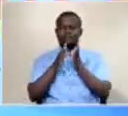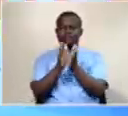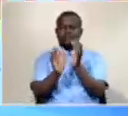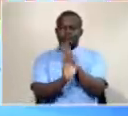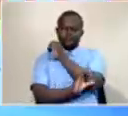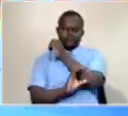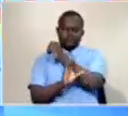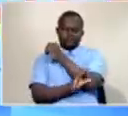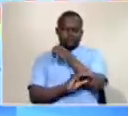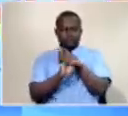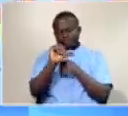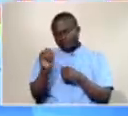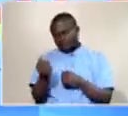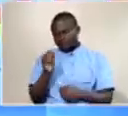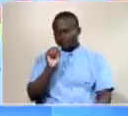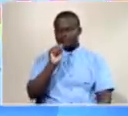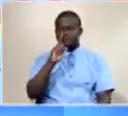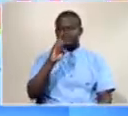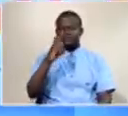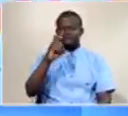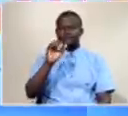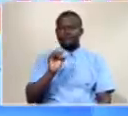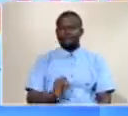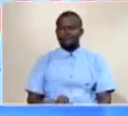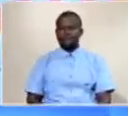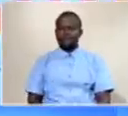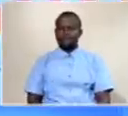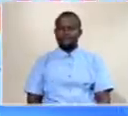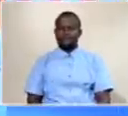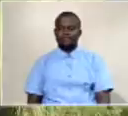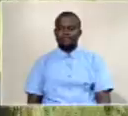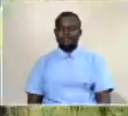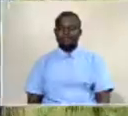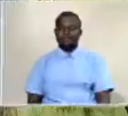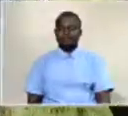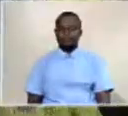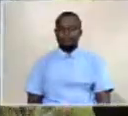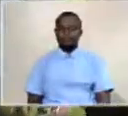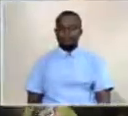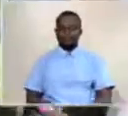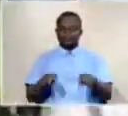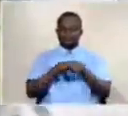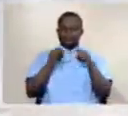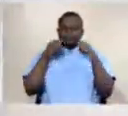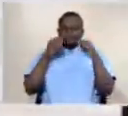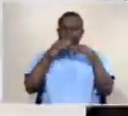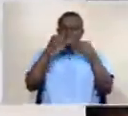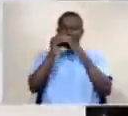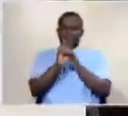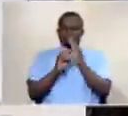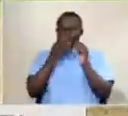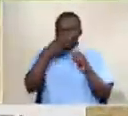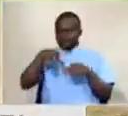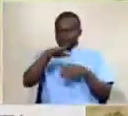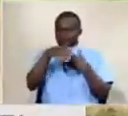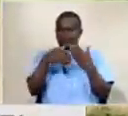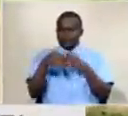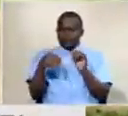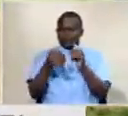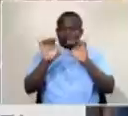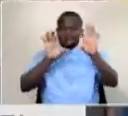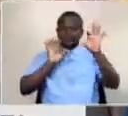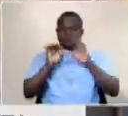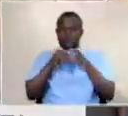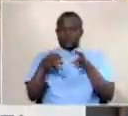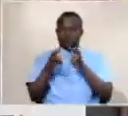bw'igihugu. Ibindi turabyezwaho na Alexi Namahoro. nkuko bitangazwa n'ubuyobozi bw'akarere ka Muhanga ngo imikino